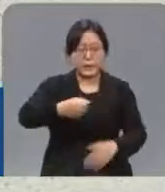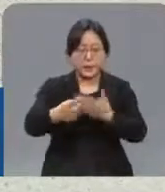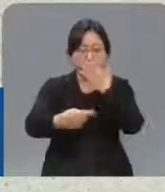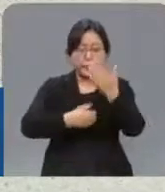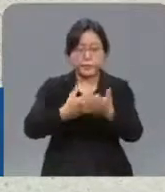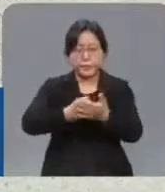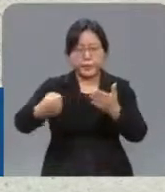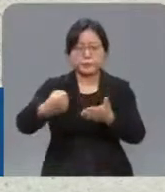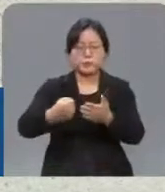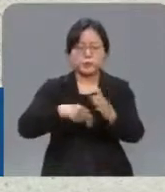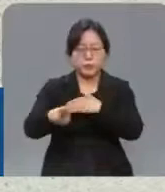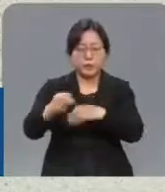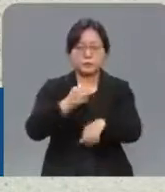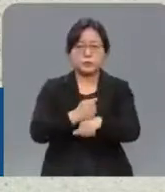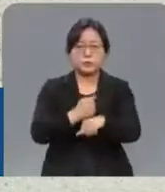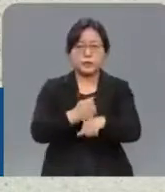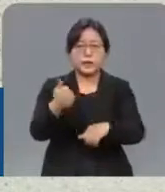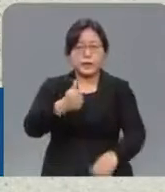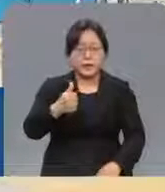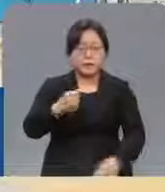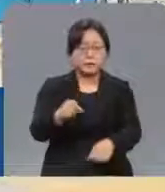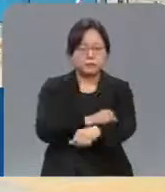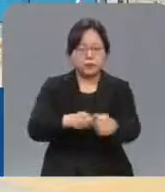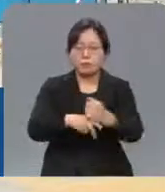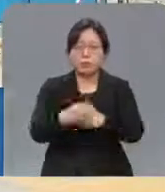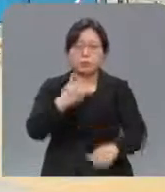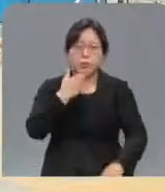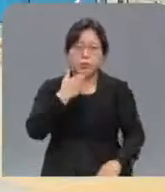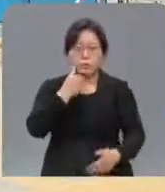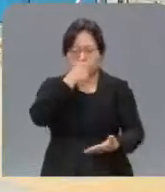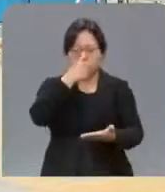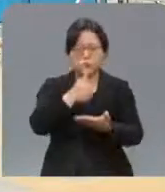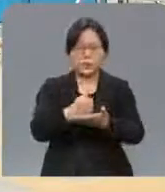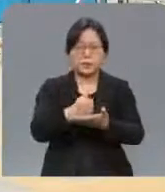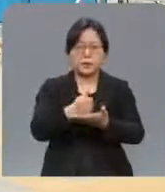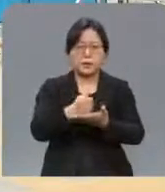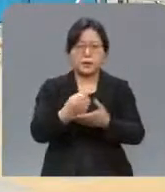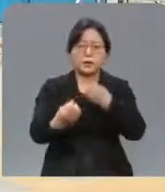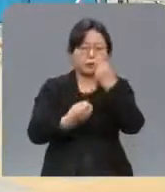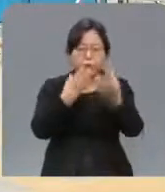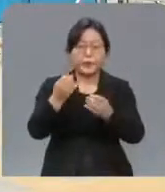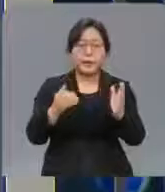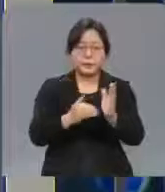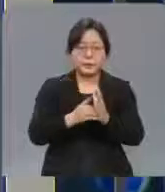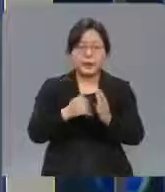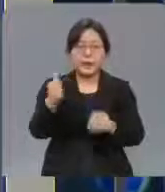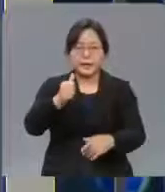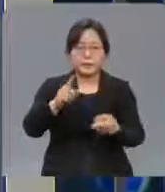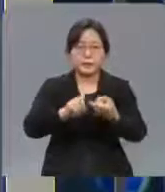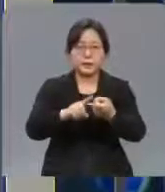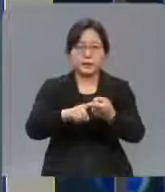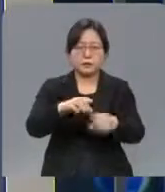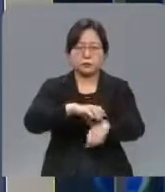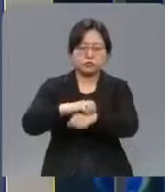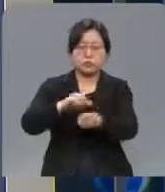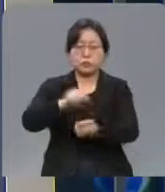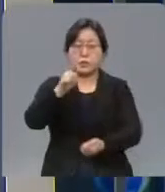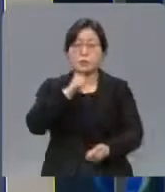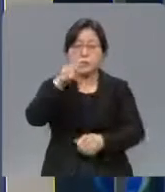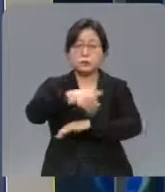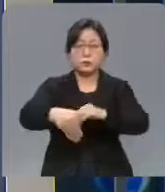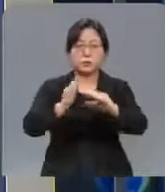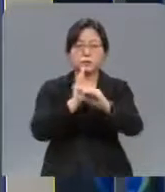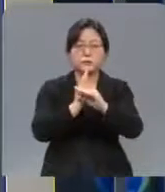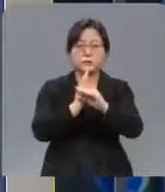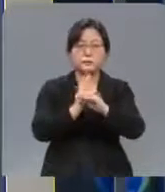받고 있습니다 경찰은 a 씨가 특별한 이유없이 범행을 저질렀다 고 진술했다 며 a 씨 일에 구속영장을 신청할 예정이라고